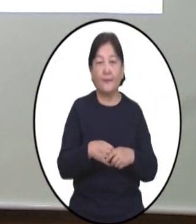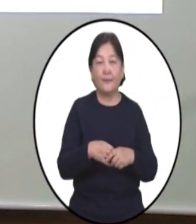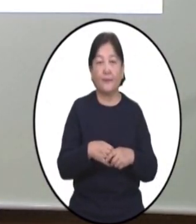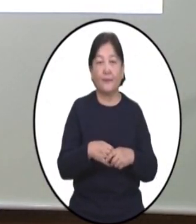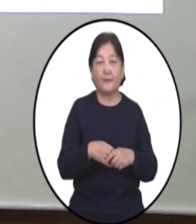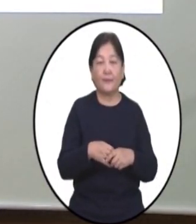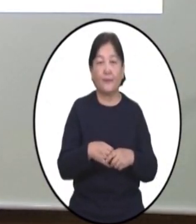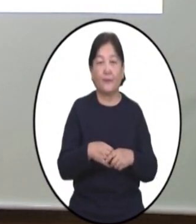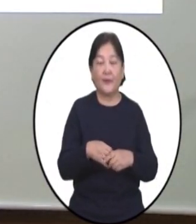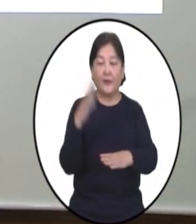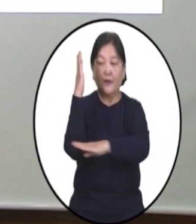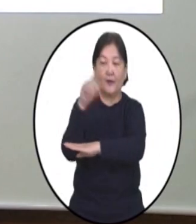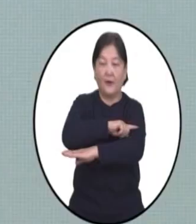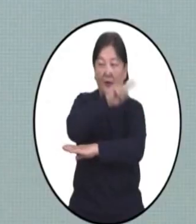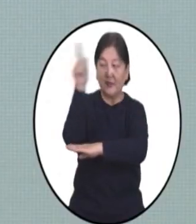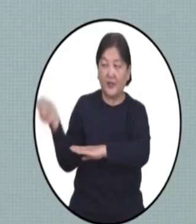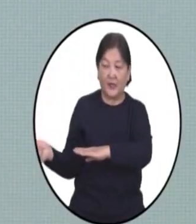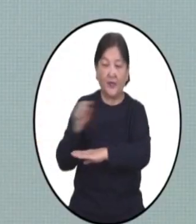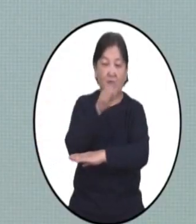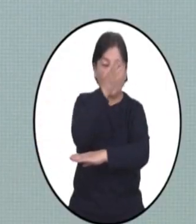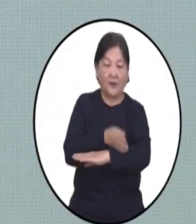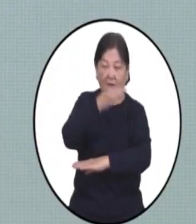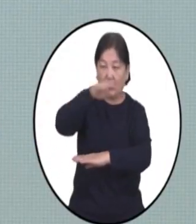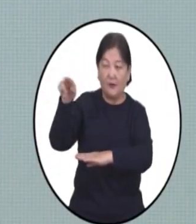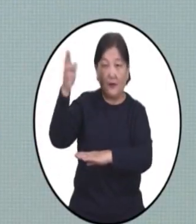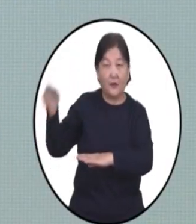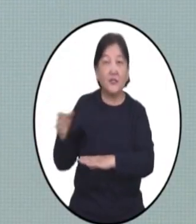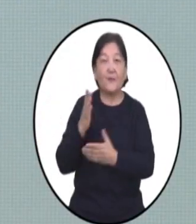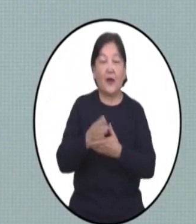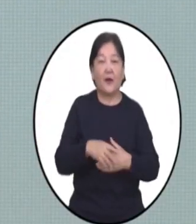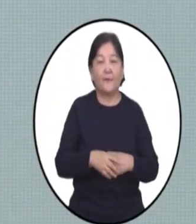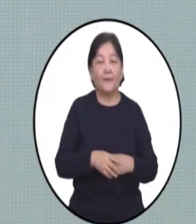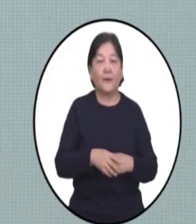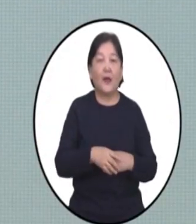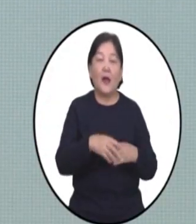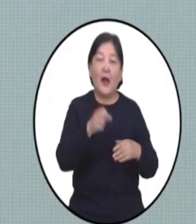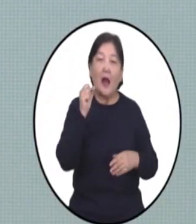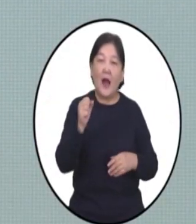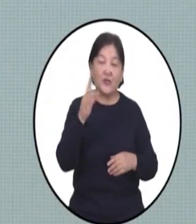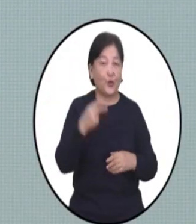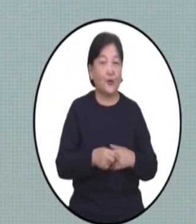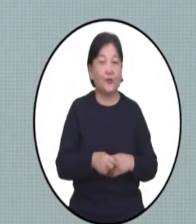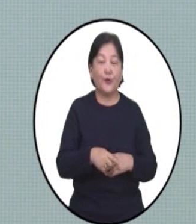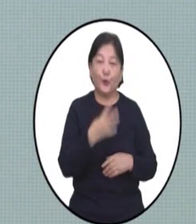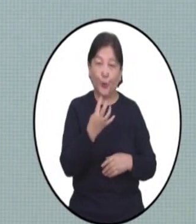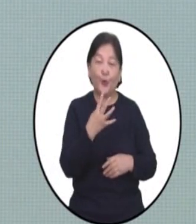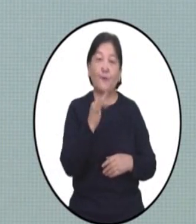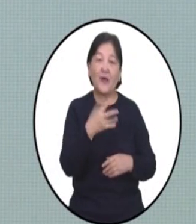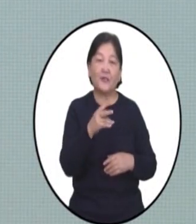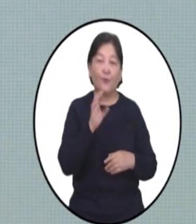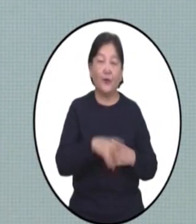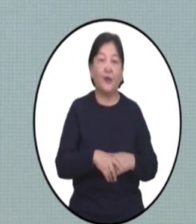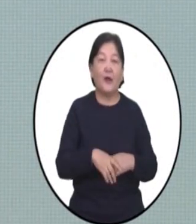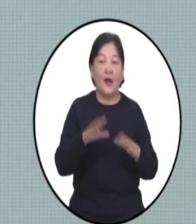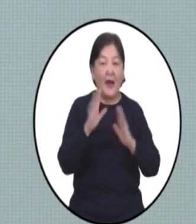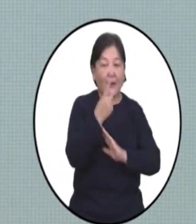За, ингээд кавертел хоорондынх нь далайцыг аваад үзэхээр энд бол 11 байна. А сурагчийн кавертел хоорондын далайц нь 4 байсан, энэ сурагчих